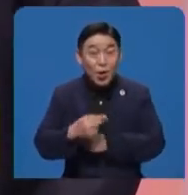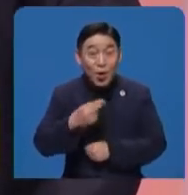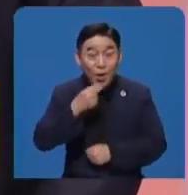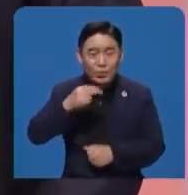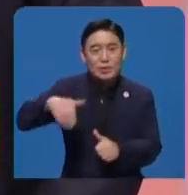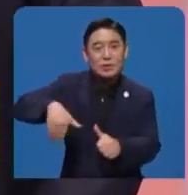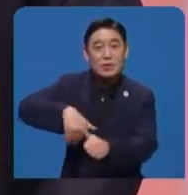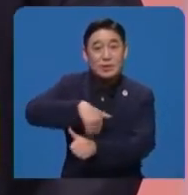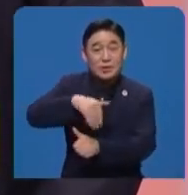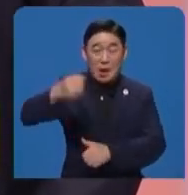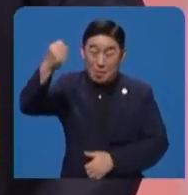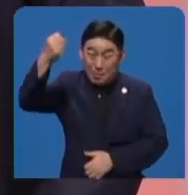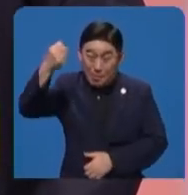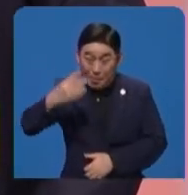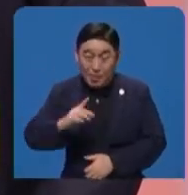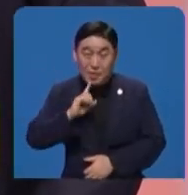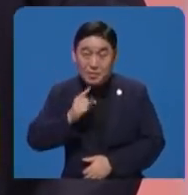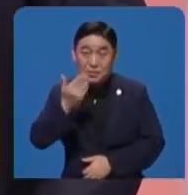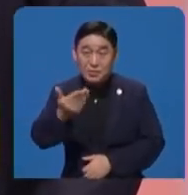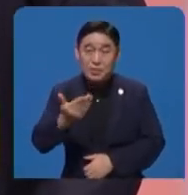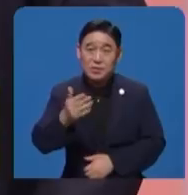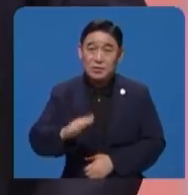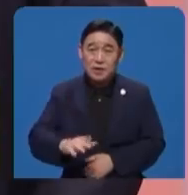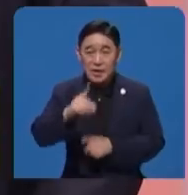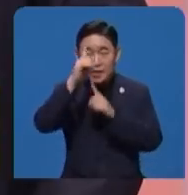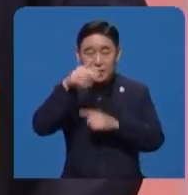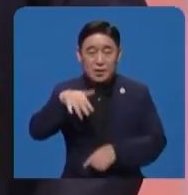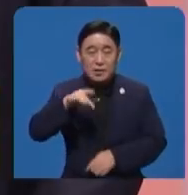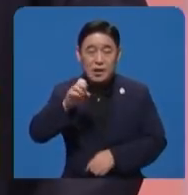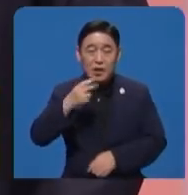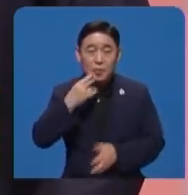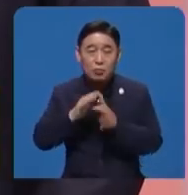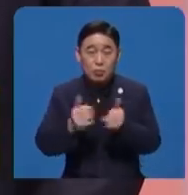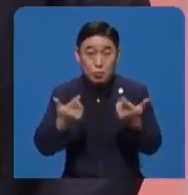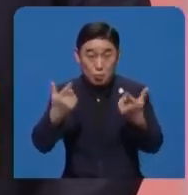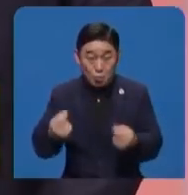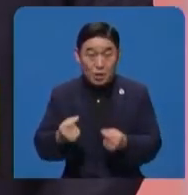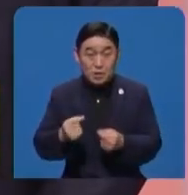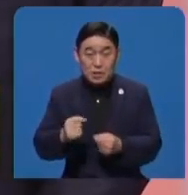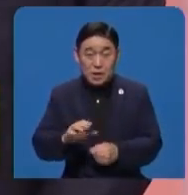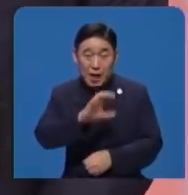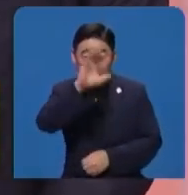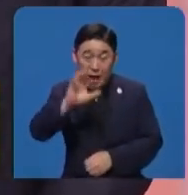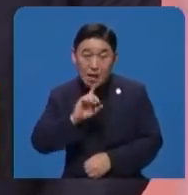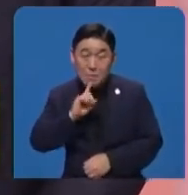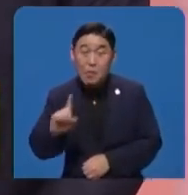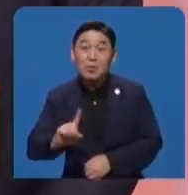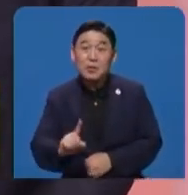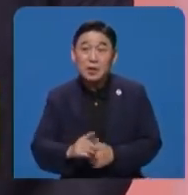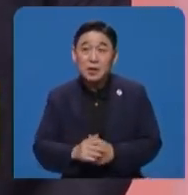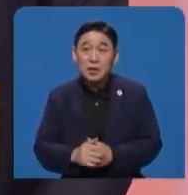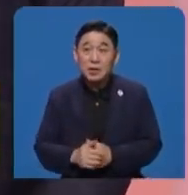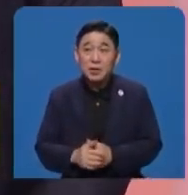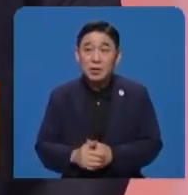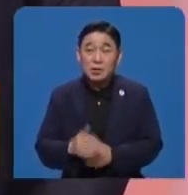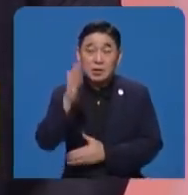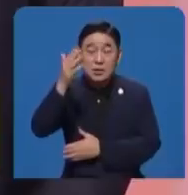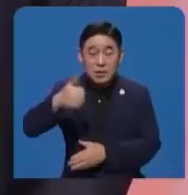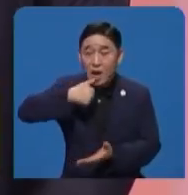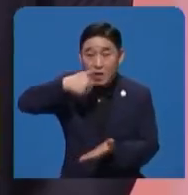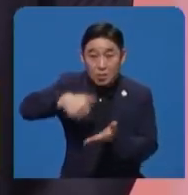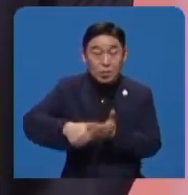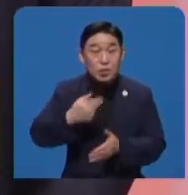없는 상황이라고 제가 수차 말씀을 드렸는데 근데 이재명 그 후보도 나중에 그럴 거 아니죠? 그런 거 시킬 이유가 없다고 이거는 시장 결제